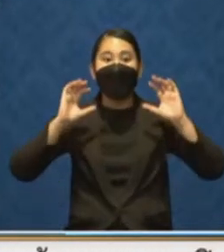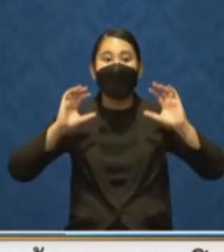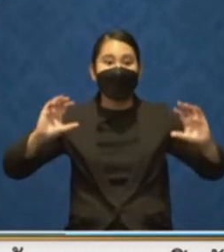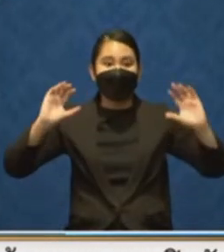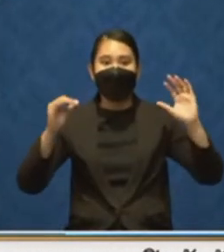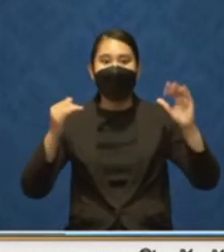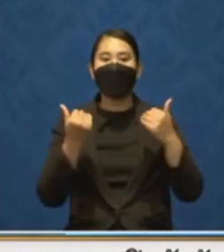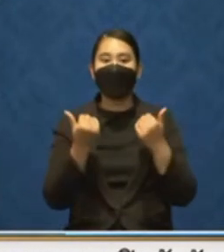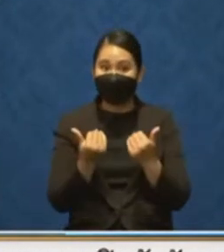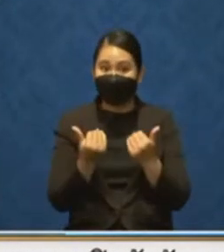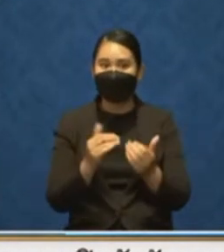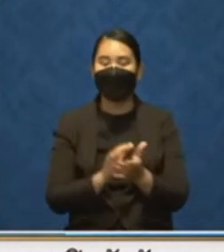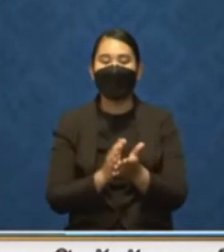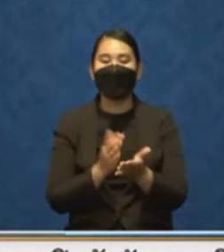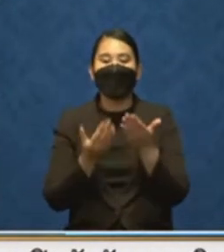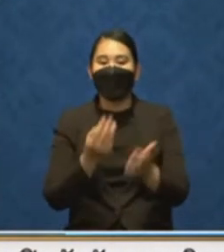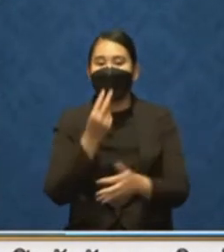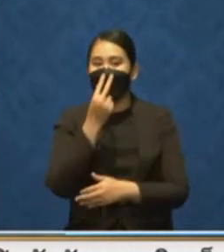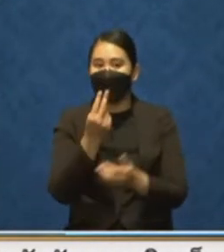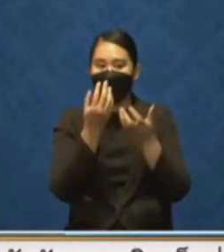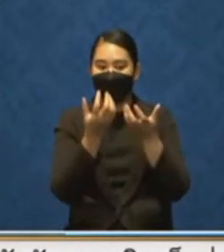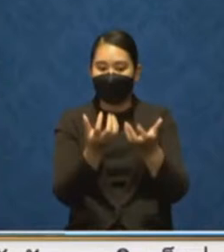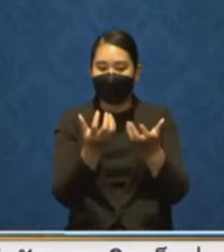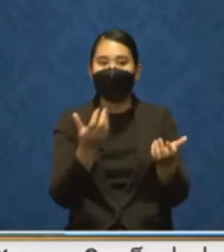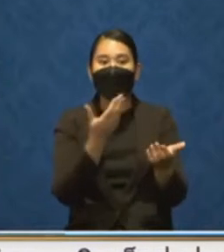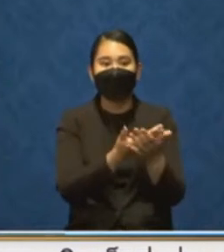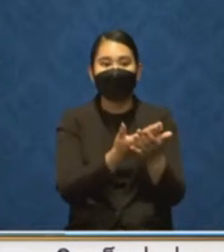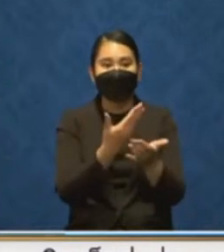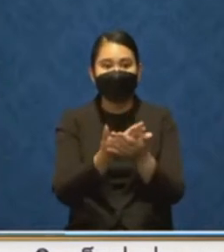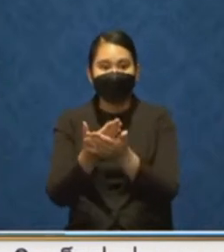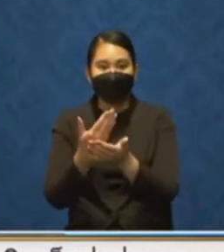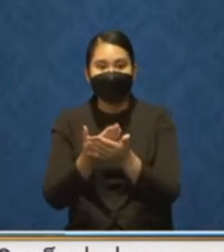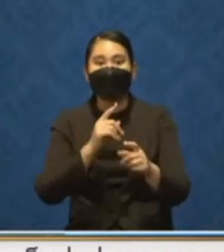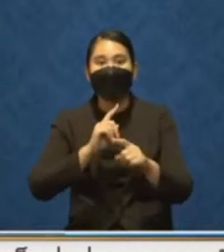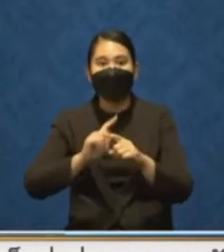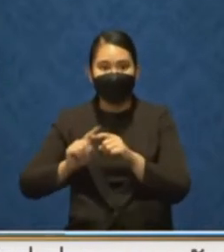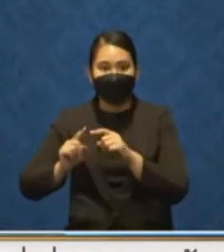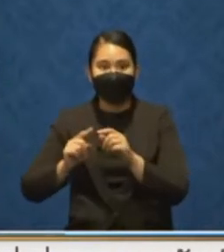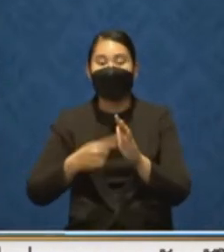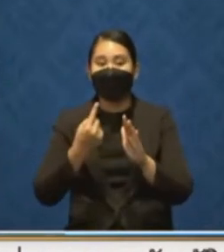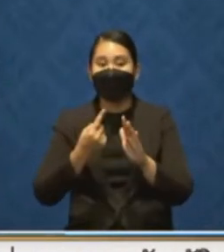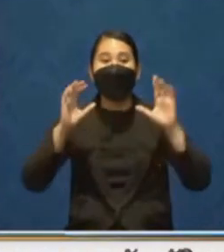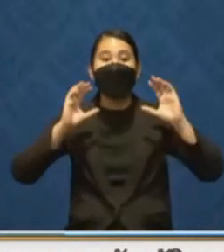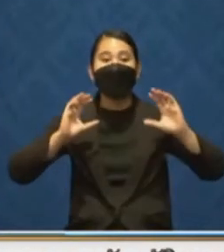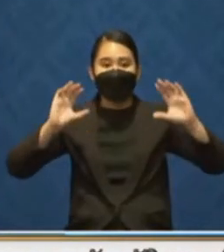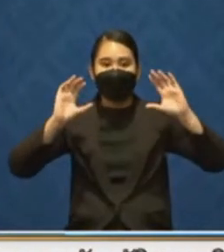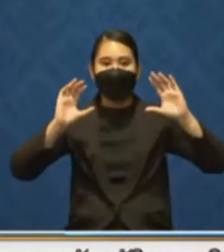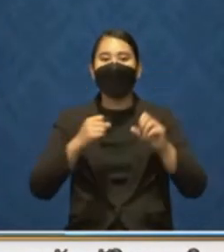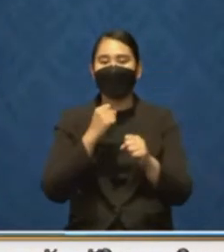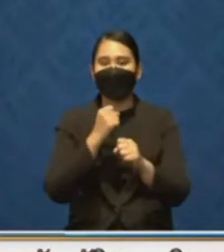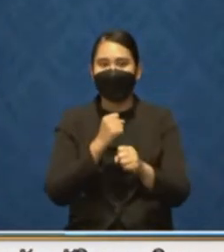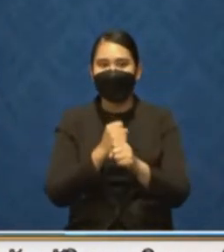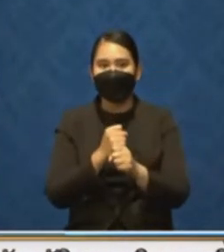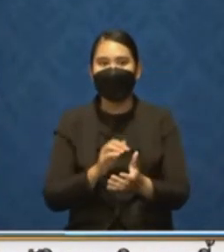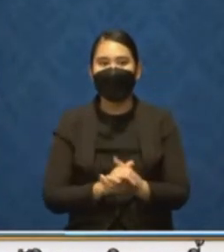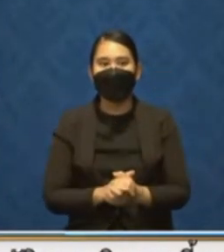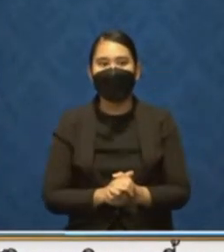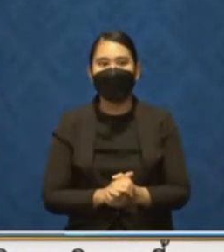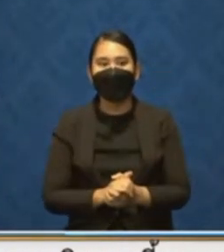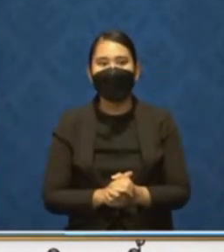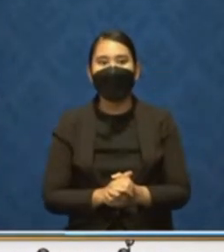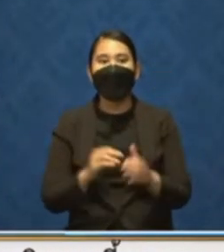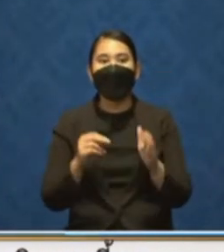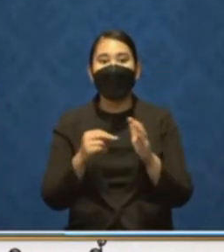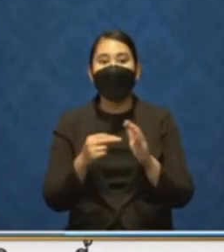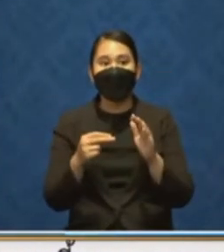หรือรูตัวเลขราคาสินค้าหรือของแพงต่างกันรัฐบาลนี้เข้ามาต้องถือว่ายังต่ำ